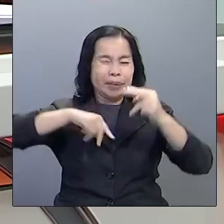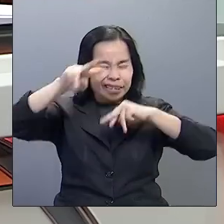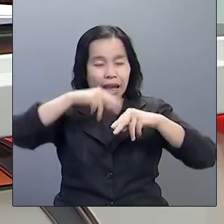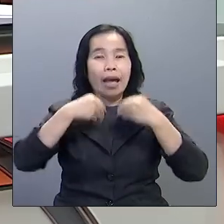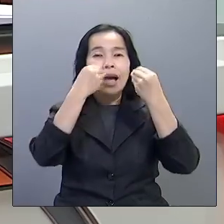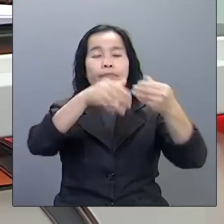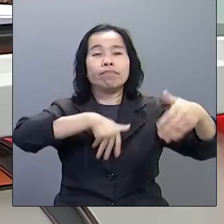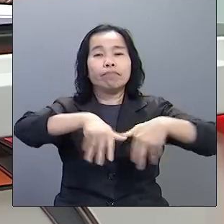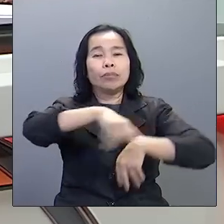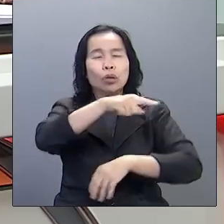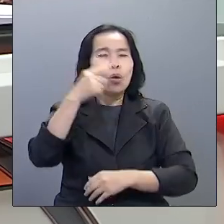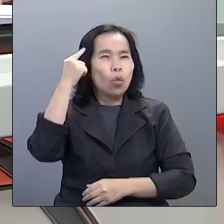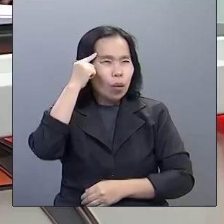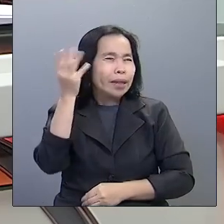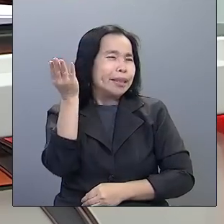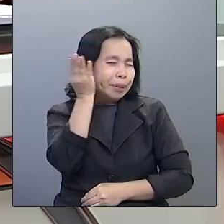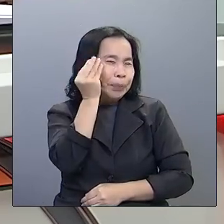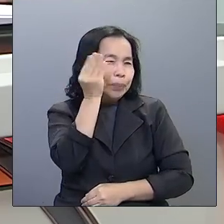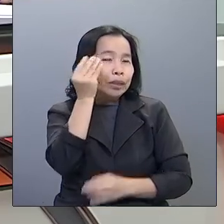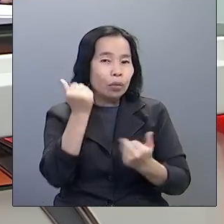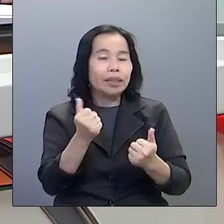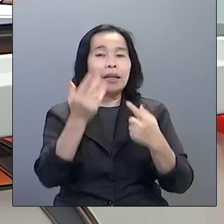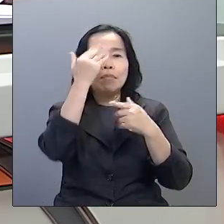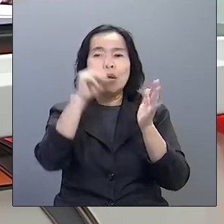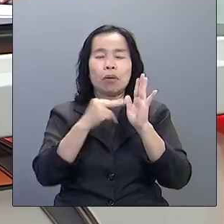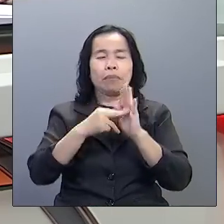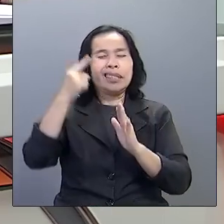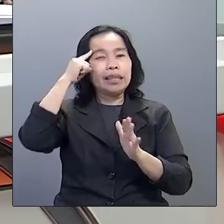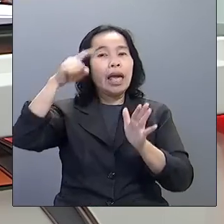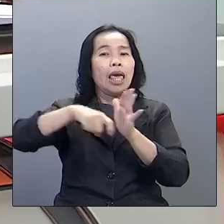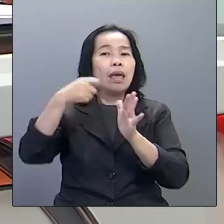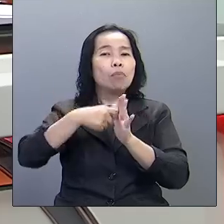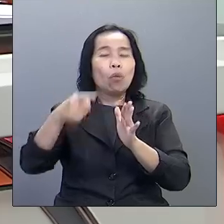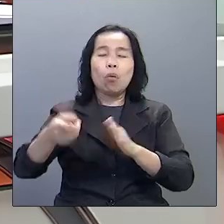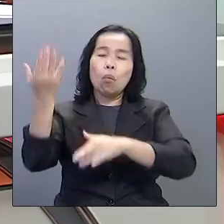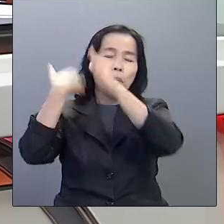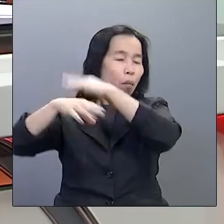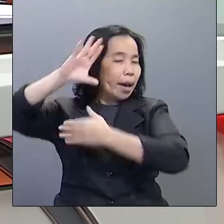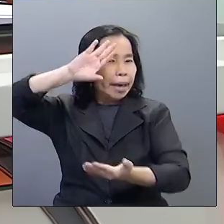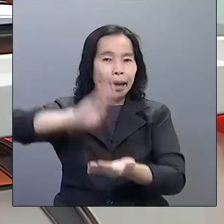มได้รับชมในเวลานี้นะคะเพราะคงจะเป็นเหตุการณ์ประวัติศาสตร์ครั้งหนึ่ง